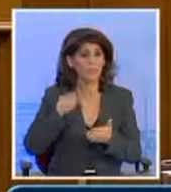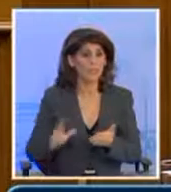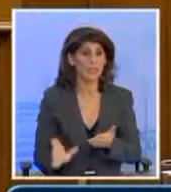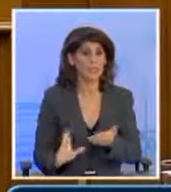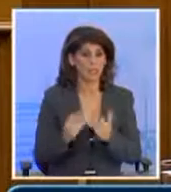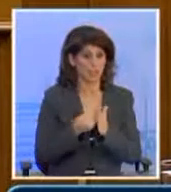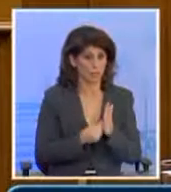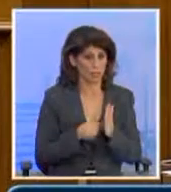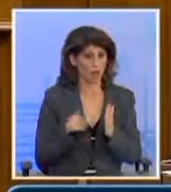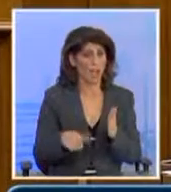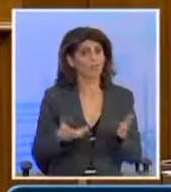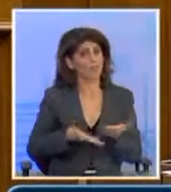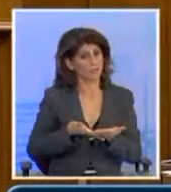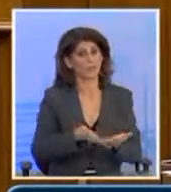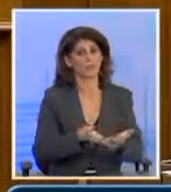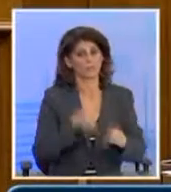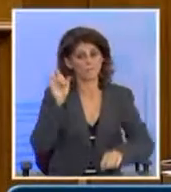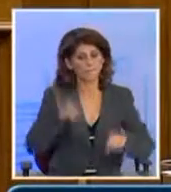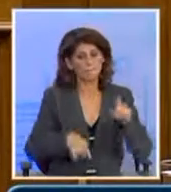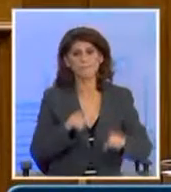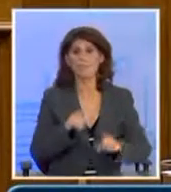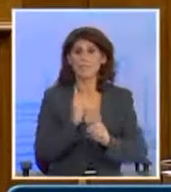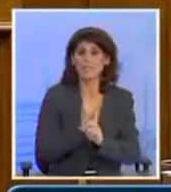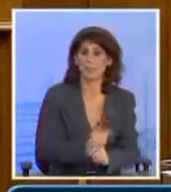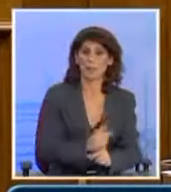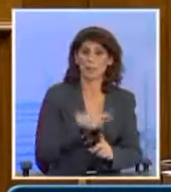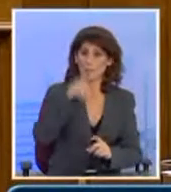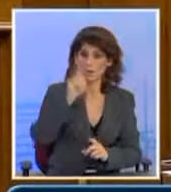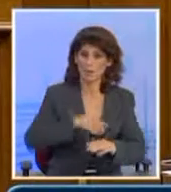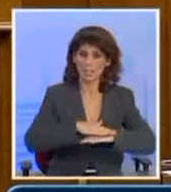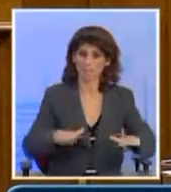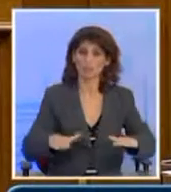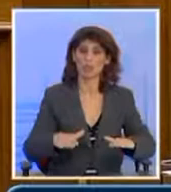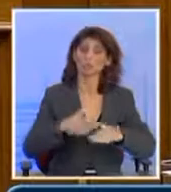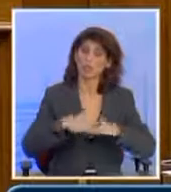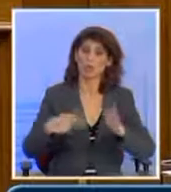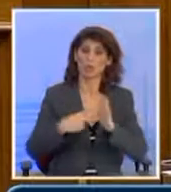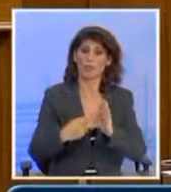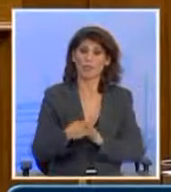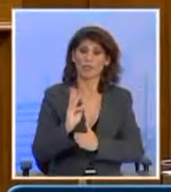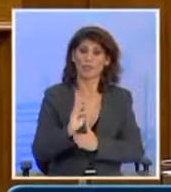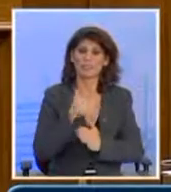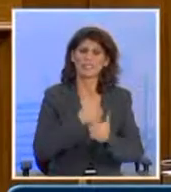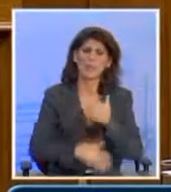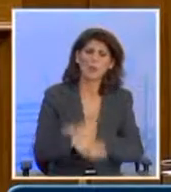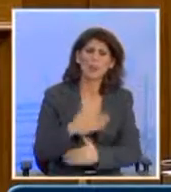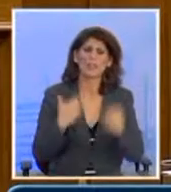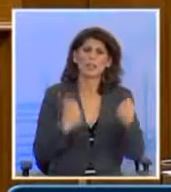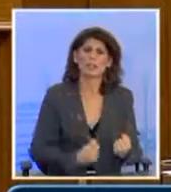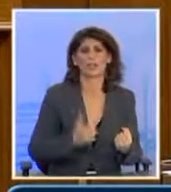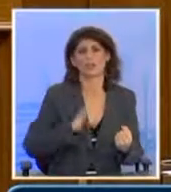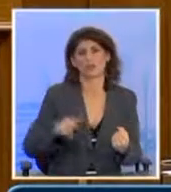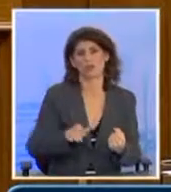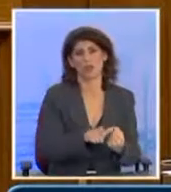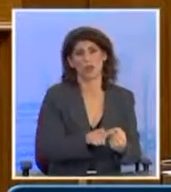βαθμό, αυτό έχει συμβάλει παροδικά και με συγκεκριμένη ημερομηνία λήξης στο τέλος του 2013 στην ταλαιπωρία και την επιβάρυνση των